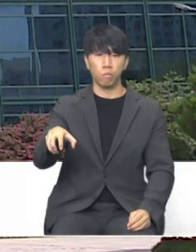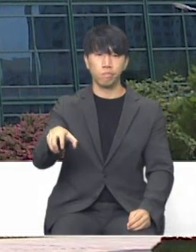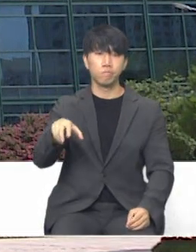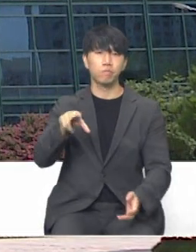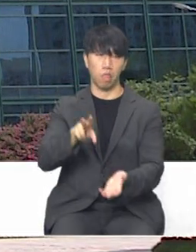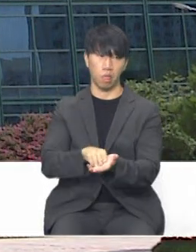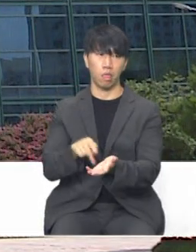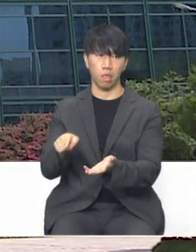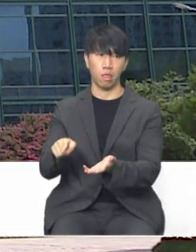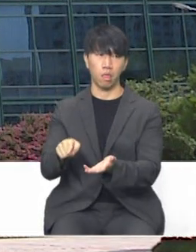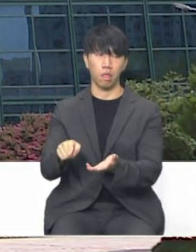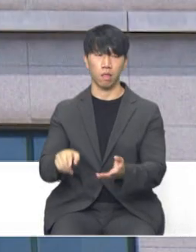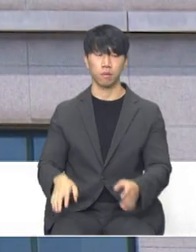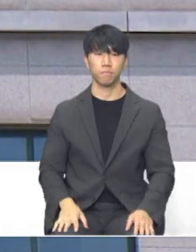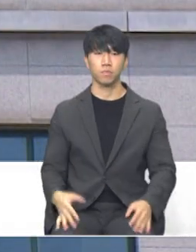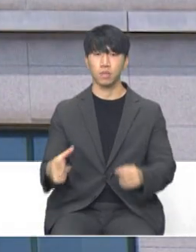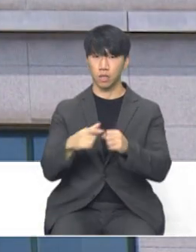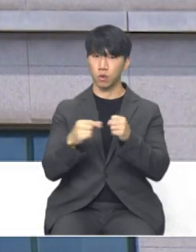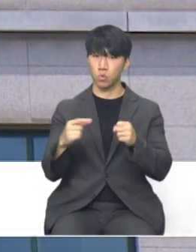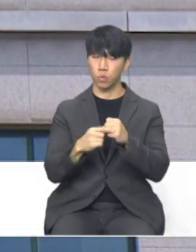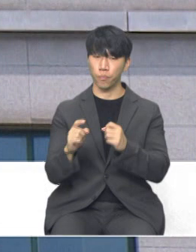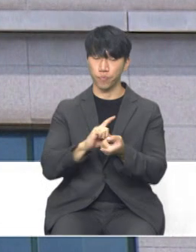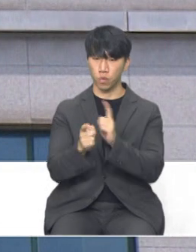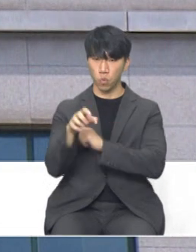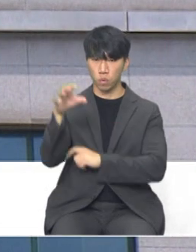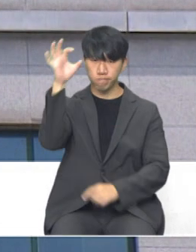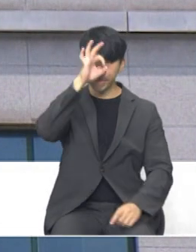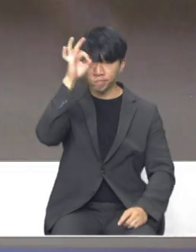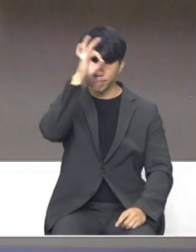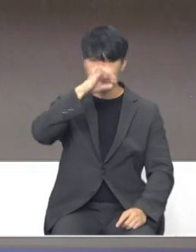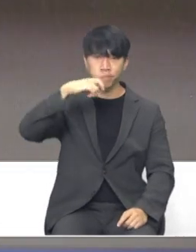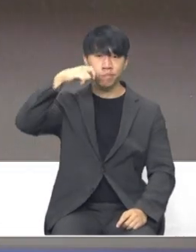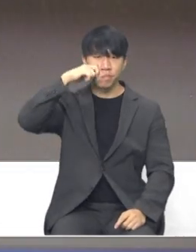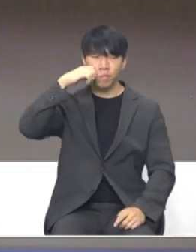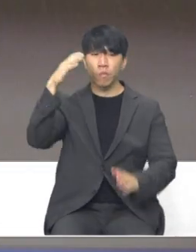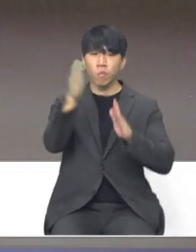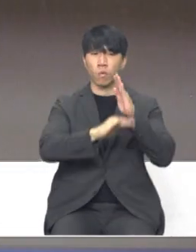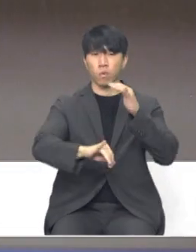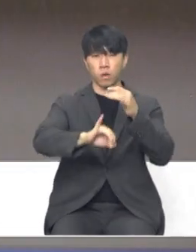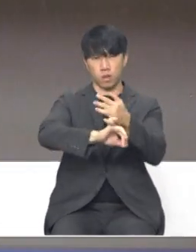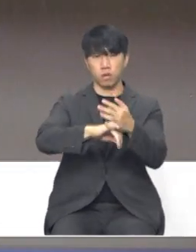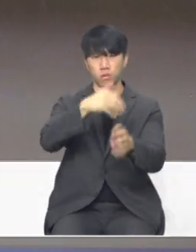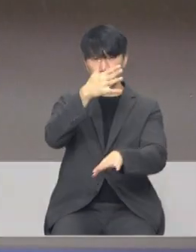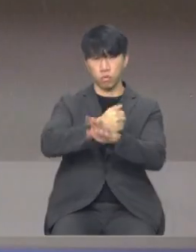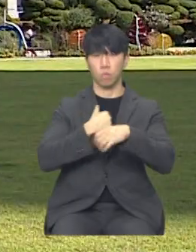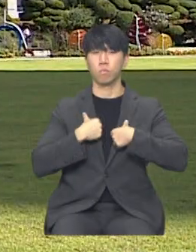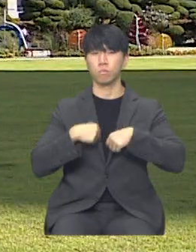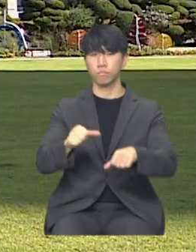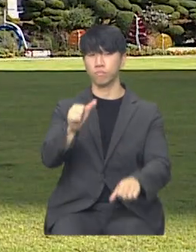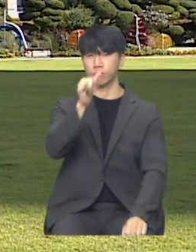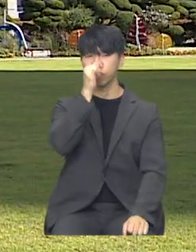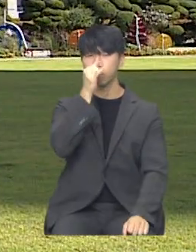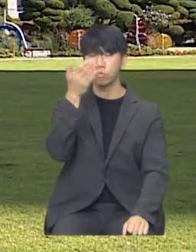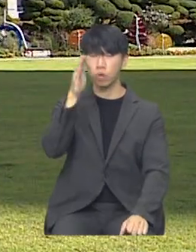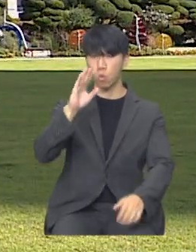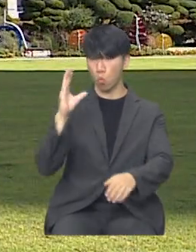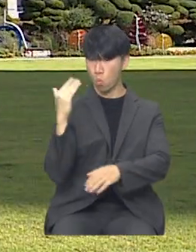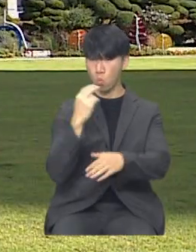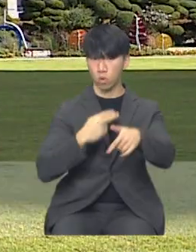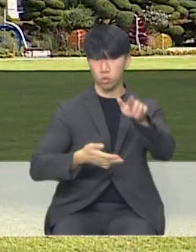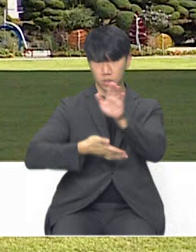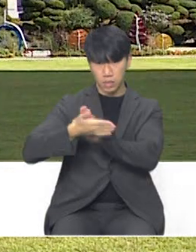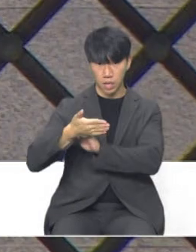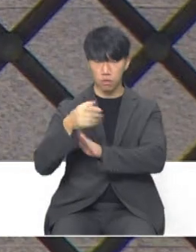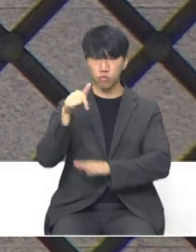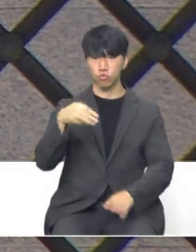공약으로 냈던 민선 8기 계양구도 대체 부지를 찾지 못해 공약에서 해당 내용을 제외했습니다. 그런데 최근 인천시가